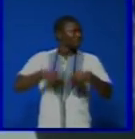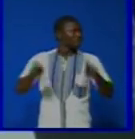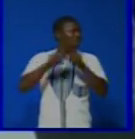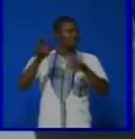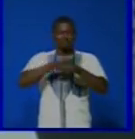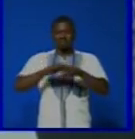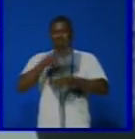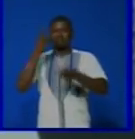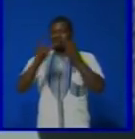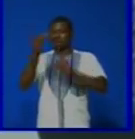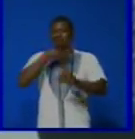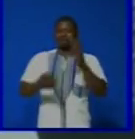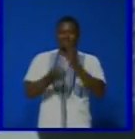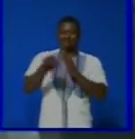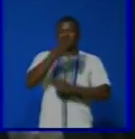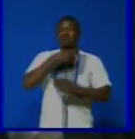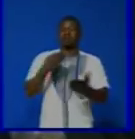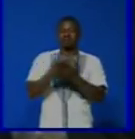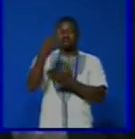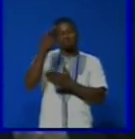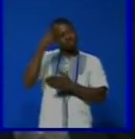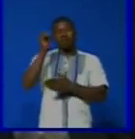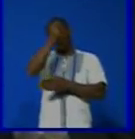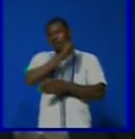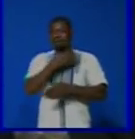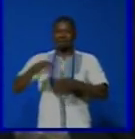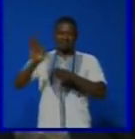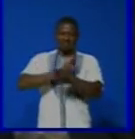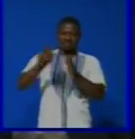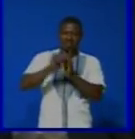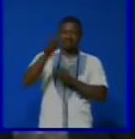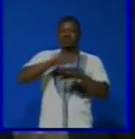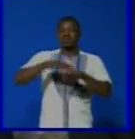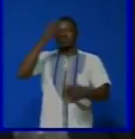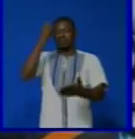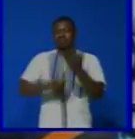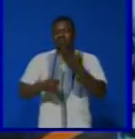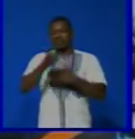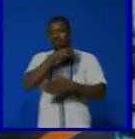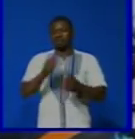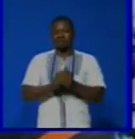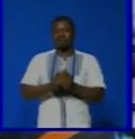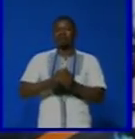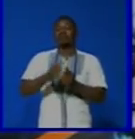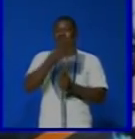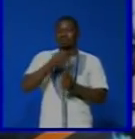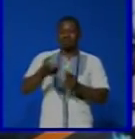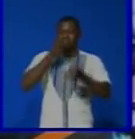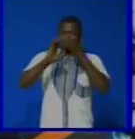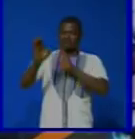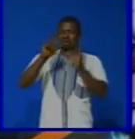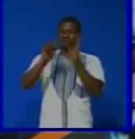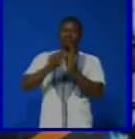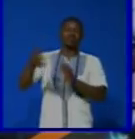et financier pour l'Afrique et la formation sur les coûts, les prix et les aspects financiers des communications